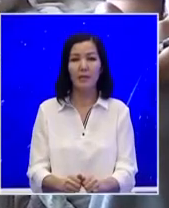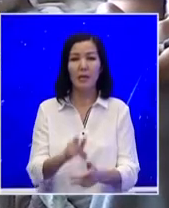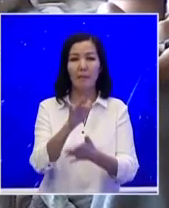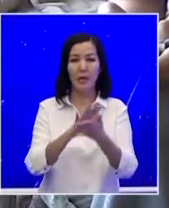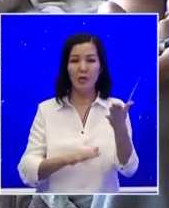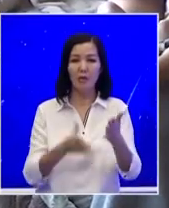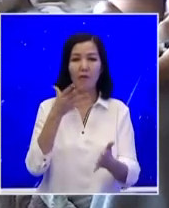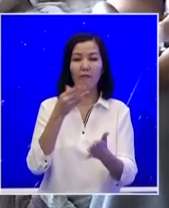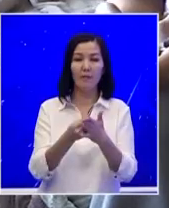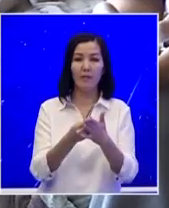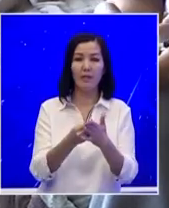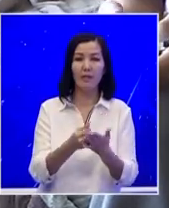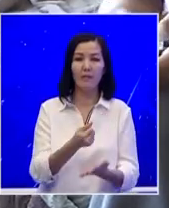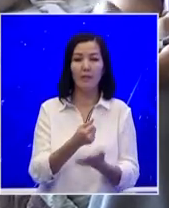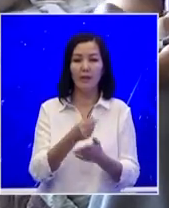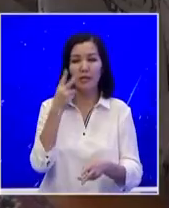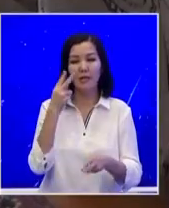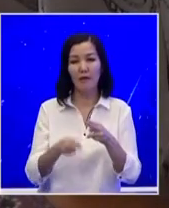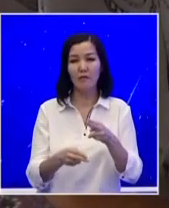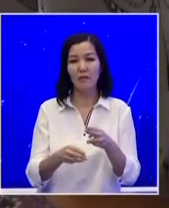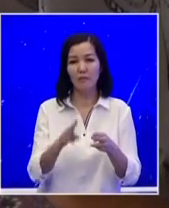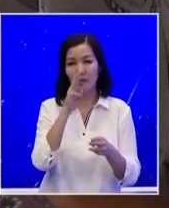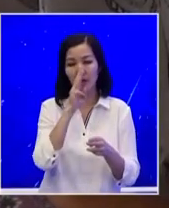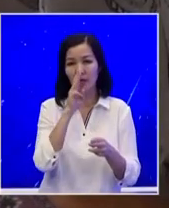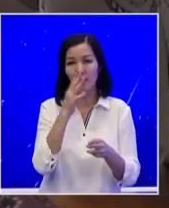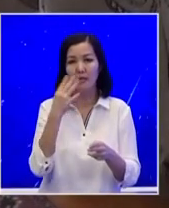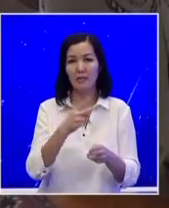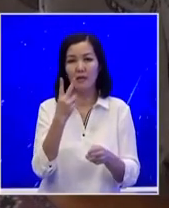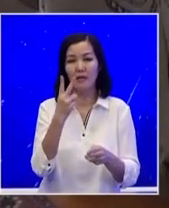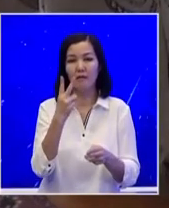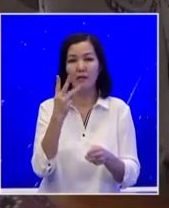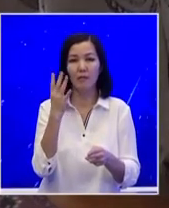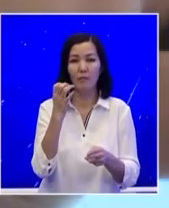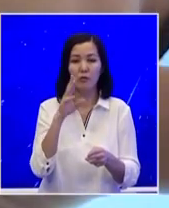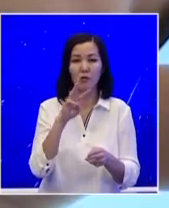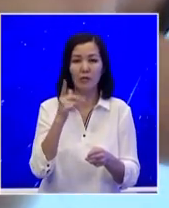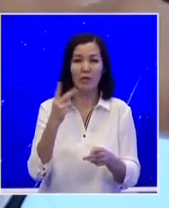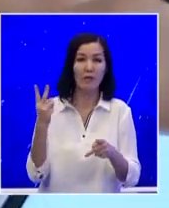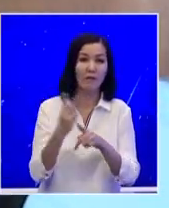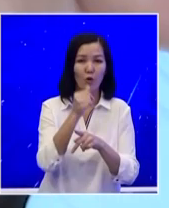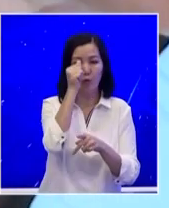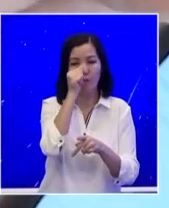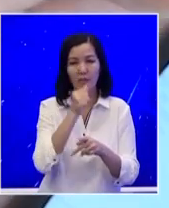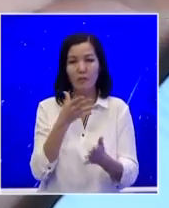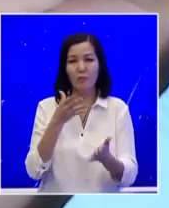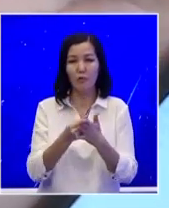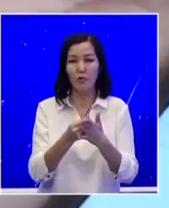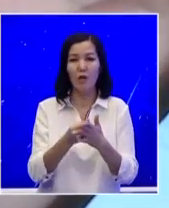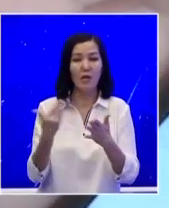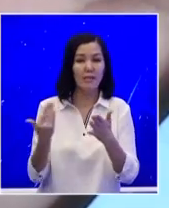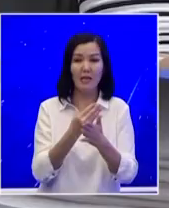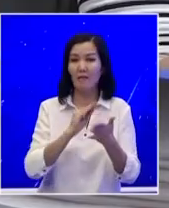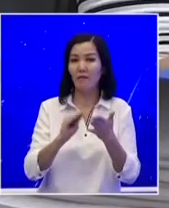Продолжится и выплата гражданам, потерявшим доходы в размере 42 500 тенге и за второй месяц. Вновь подавать заявку